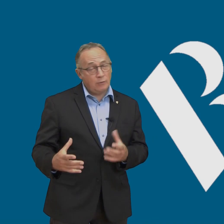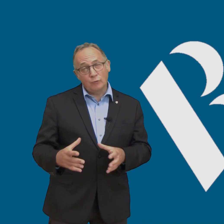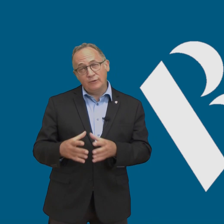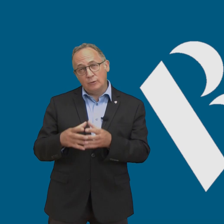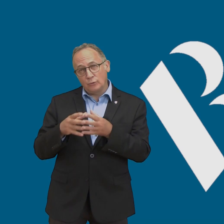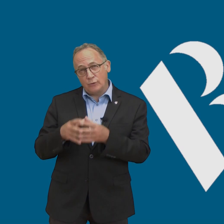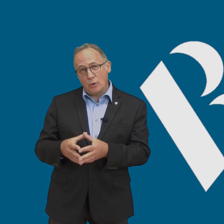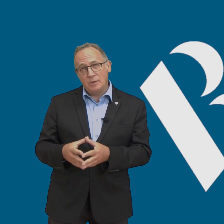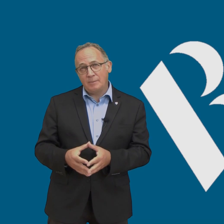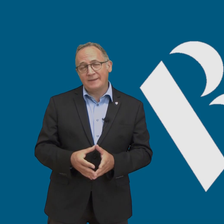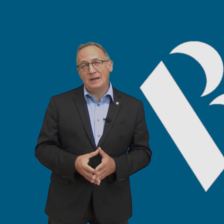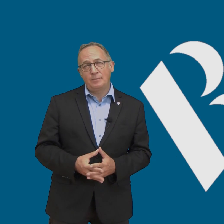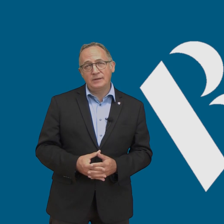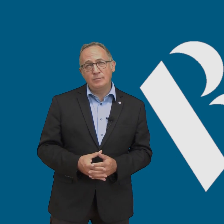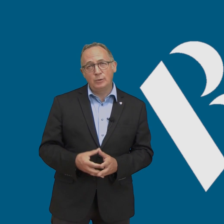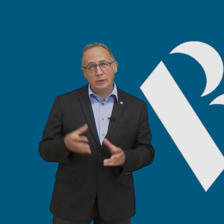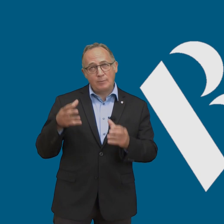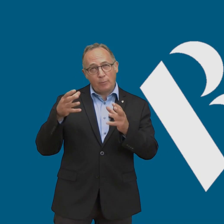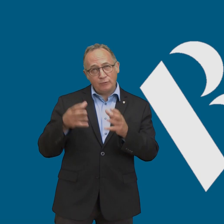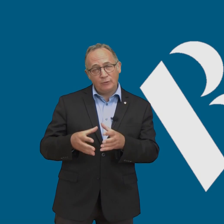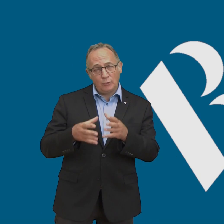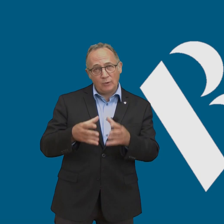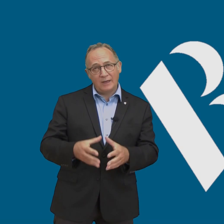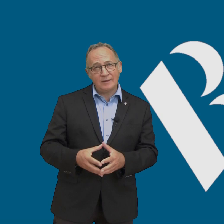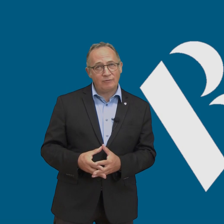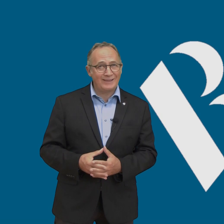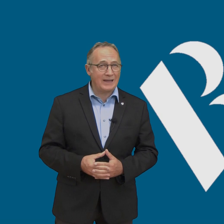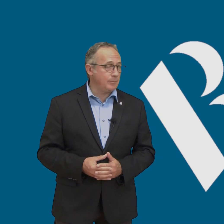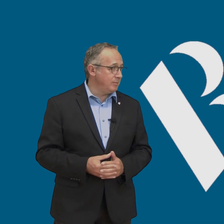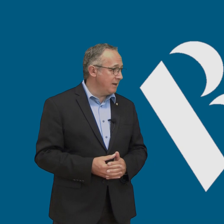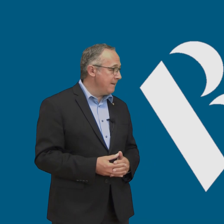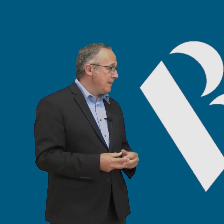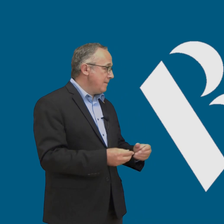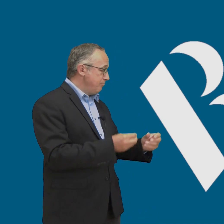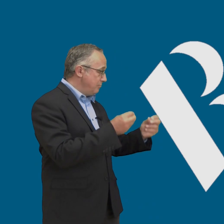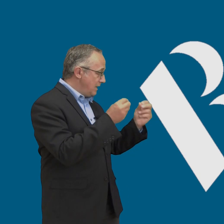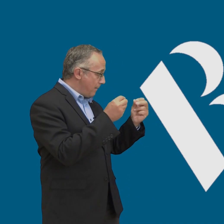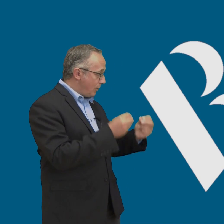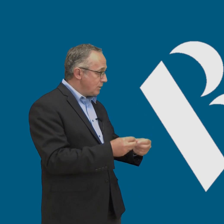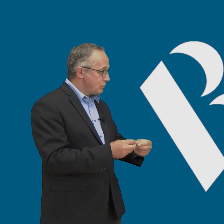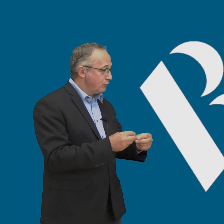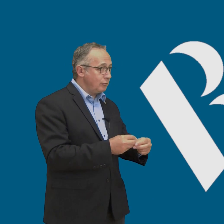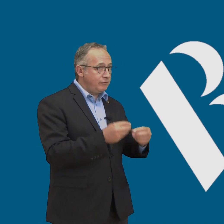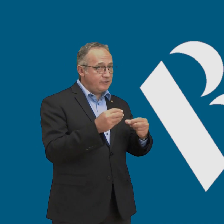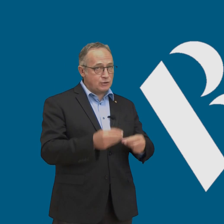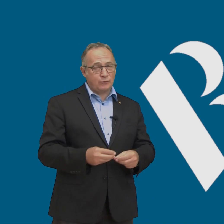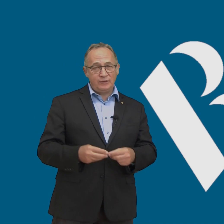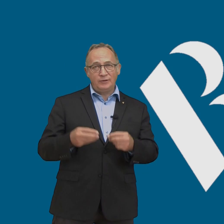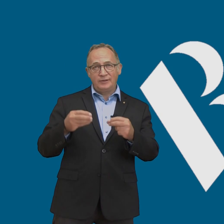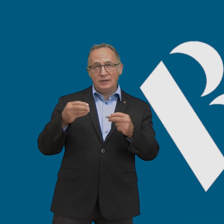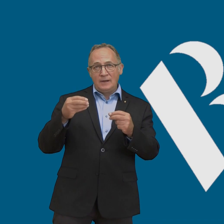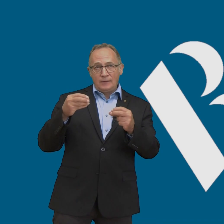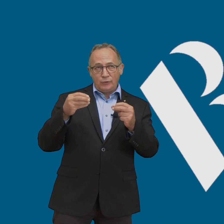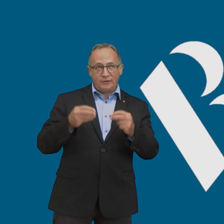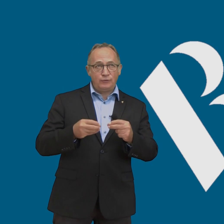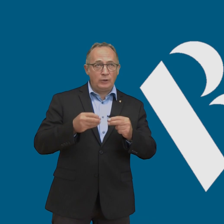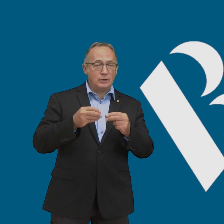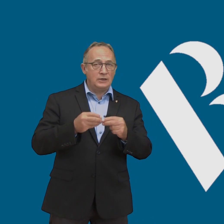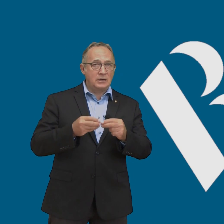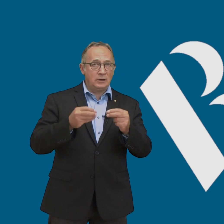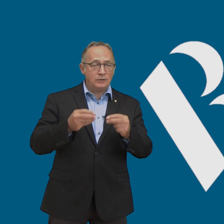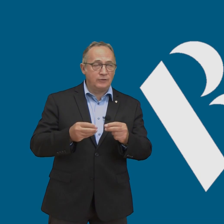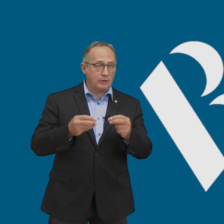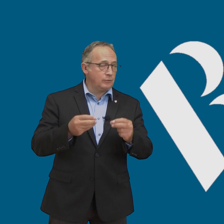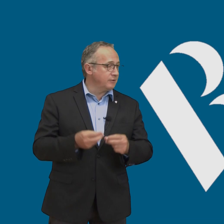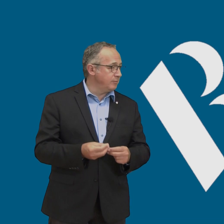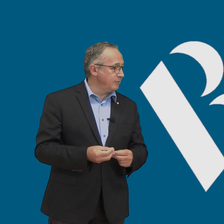de main-d'œuvre aussi qu'on a nommés pendant la pandémie. On a des propositions concrètes à faire très rapidement. Mais la première chose qu'on fait ces jours-ci, là, c'est de s'assurer